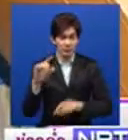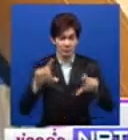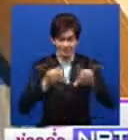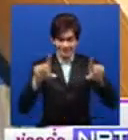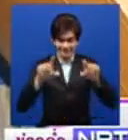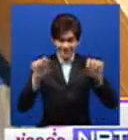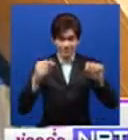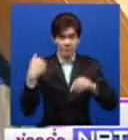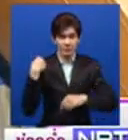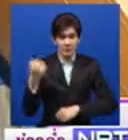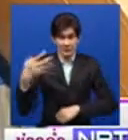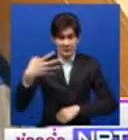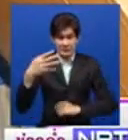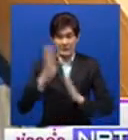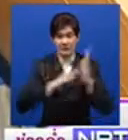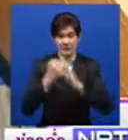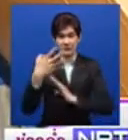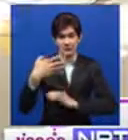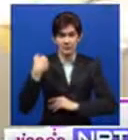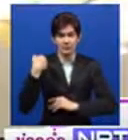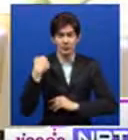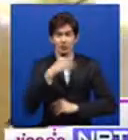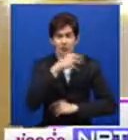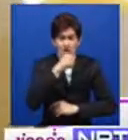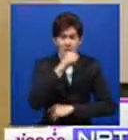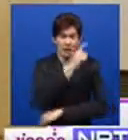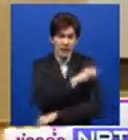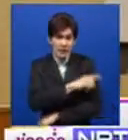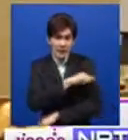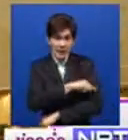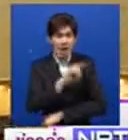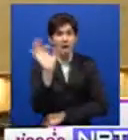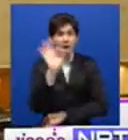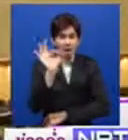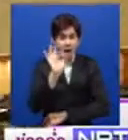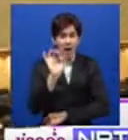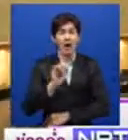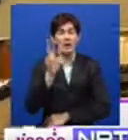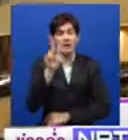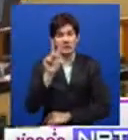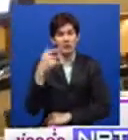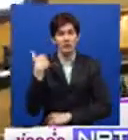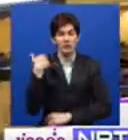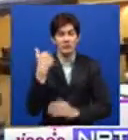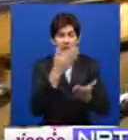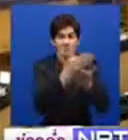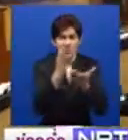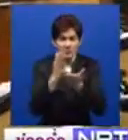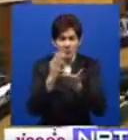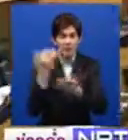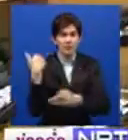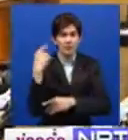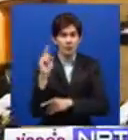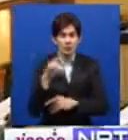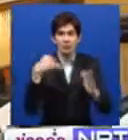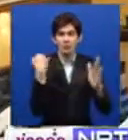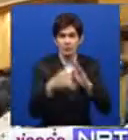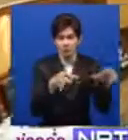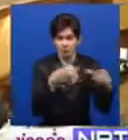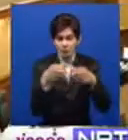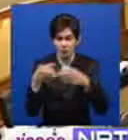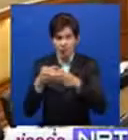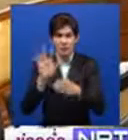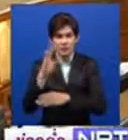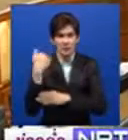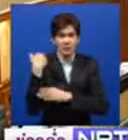คะแนน 4ไป 4สีคือสีส้มสีขาวสีฟ้าและสีสีเขียวแบ่งลงมติตามฐานความผิด 4กลุ่ม